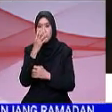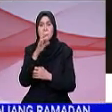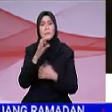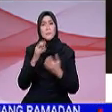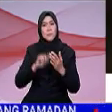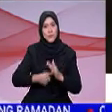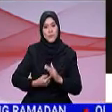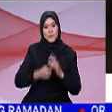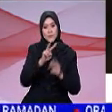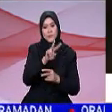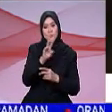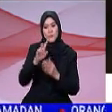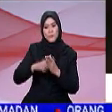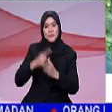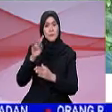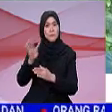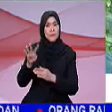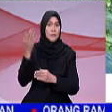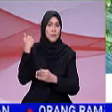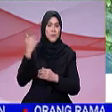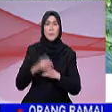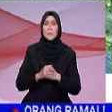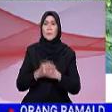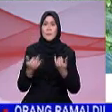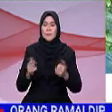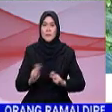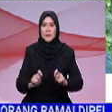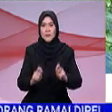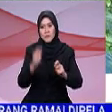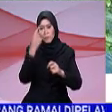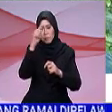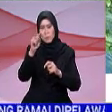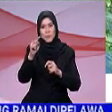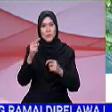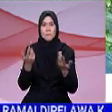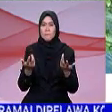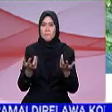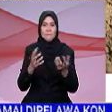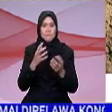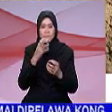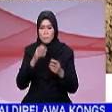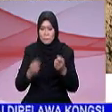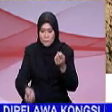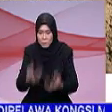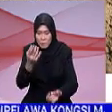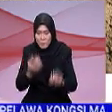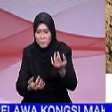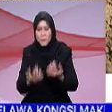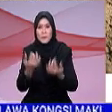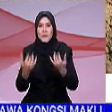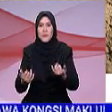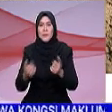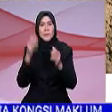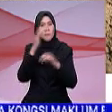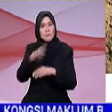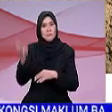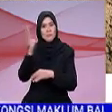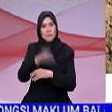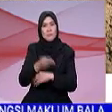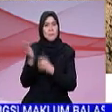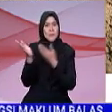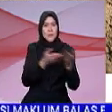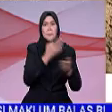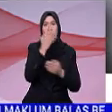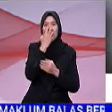bermula 27 April lalu. Tindakan memusnahkan ternakan turut dilaksanakan selain larangan membawa babi hidup